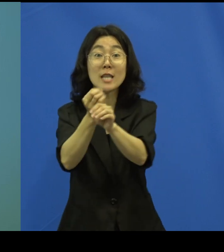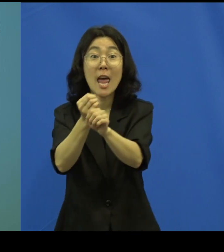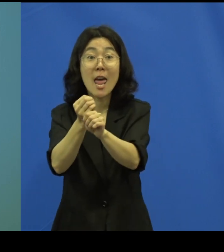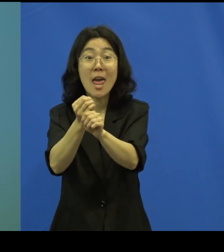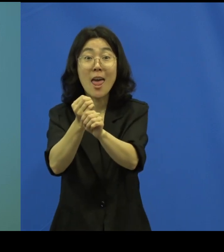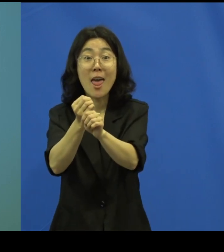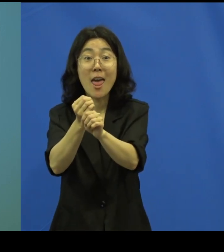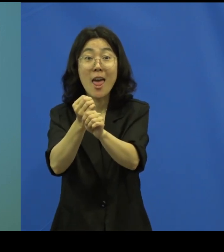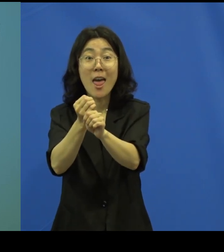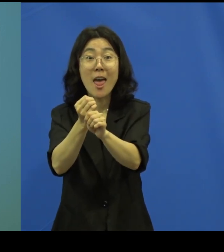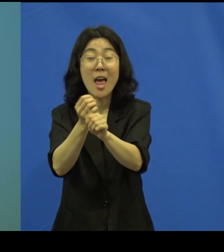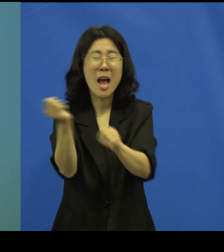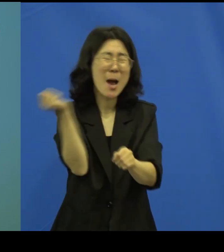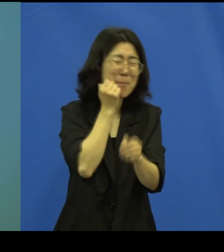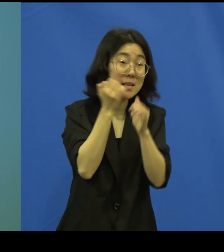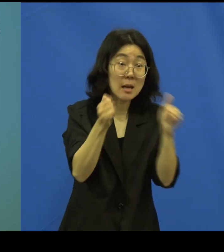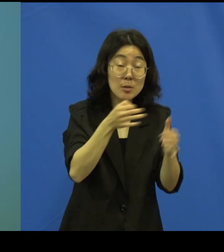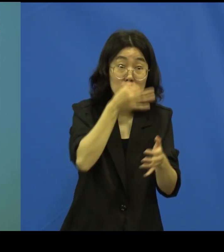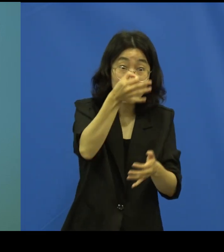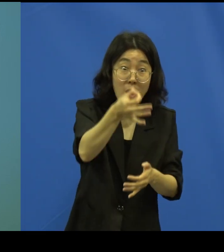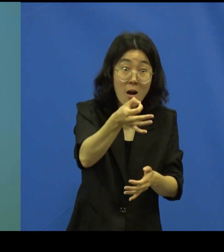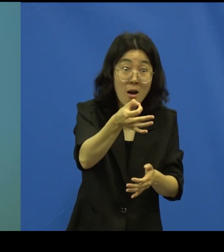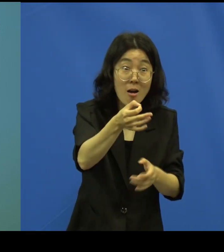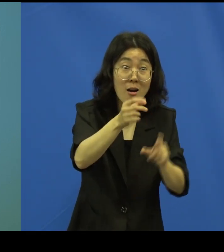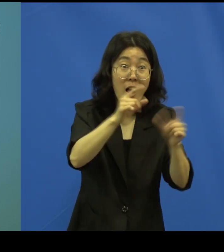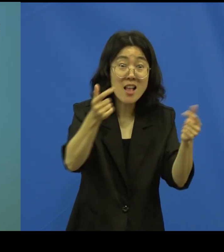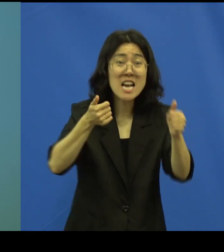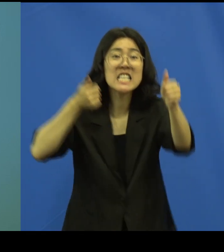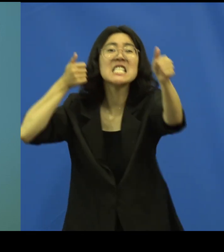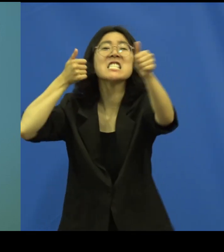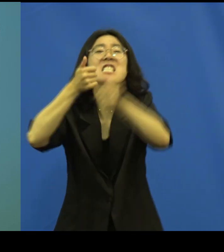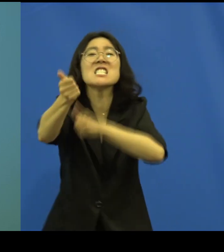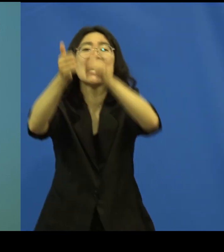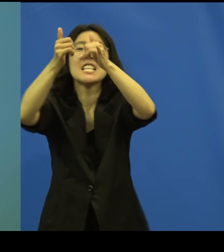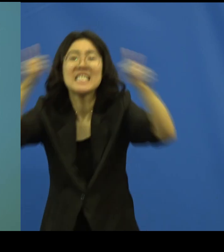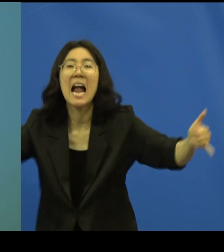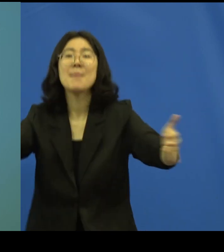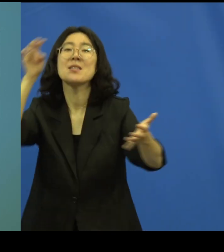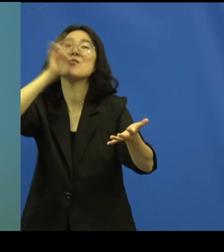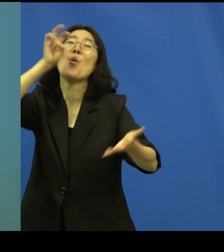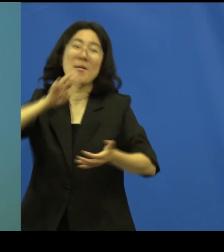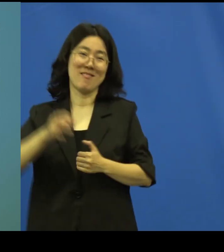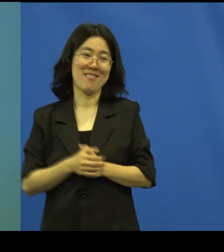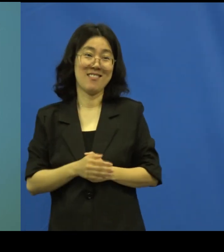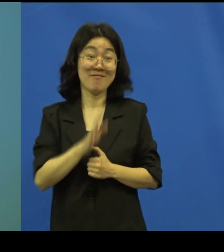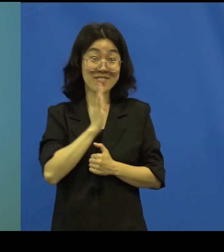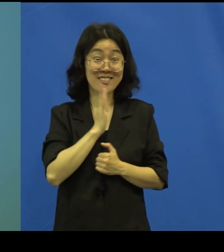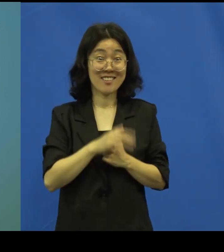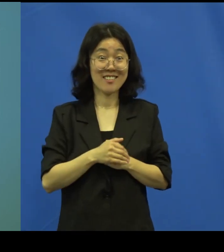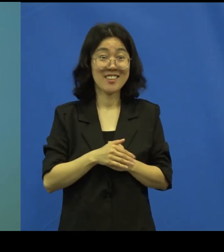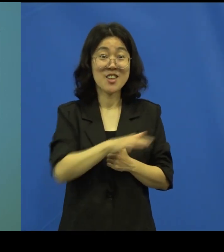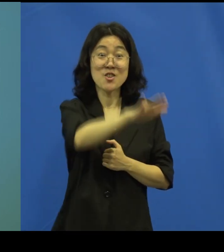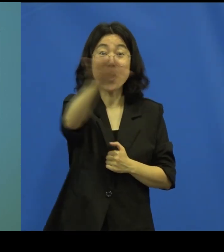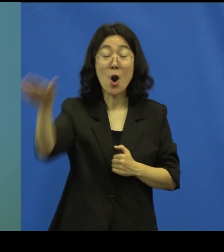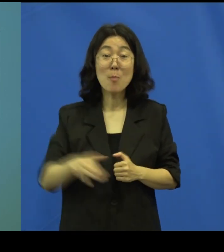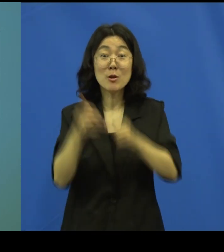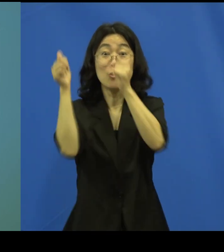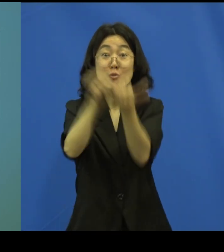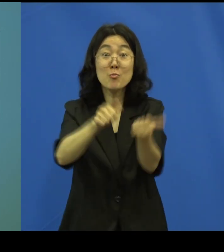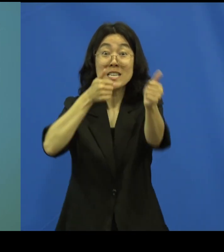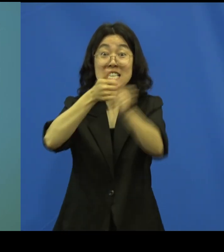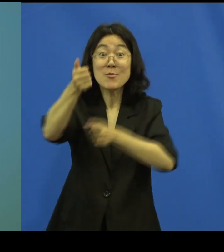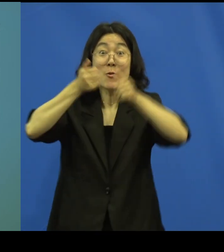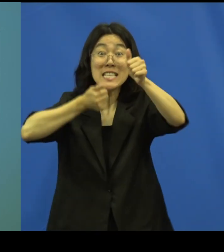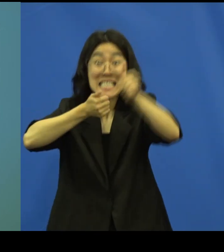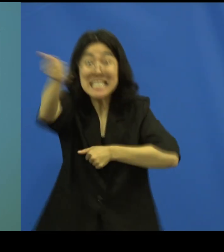그래서 요한계시록은 승리한 자들의 노래예요. 합창의 소리. 그래서 노래 부르는 천사의 수가 만만이요